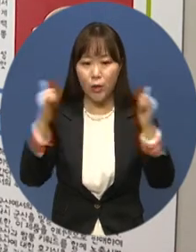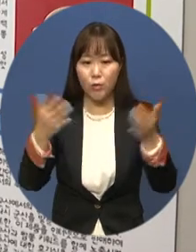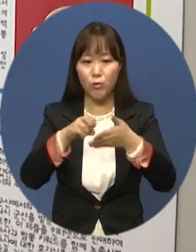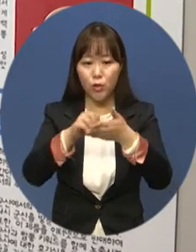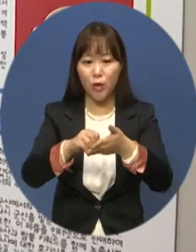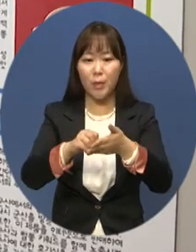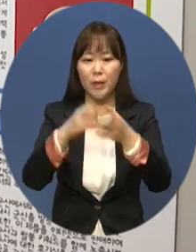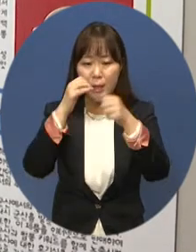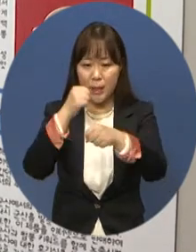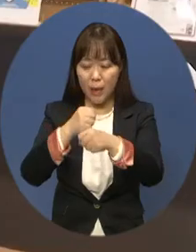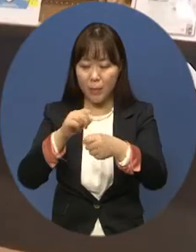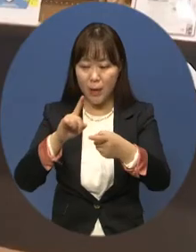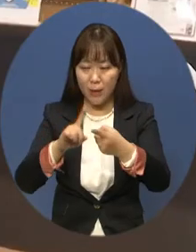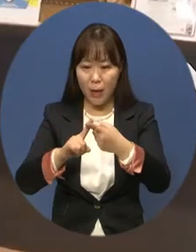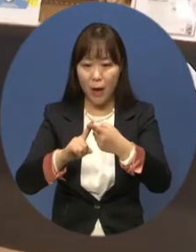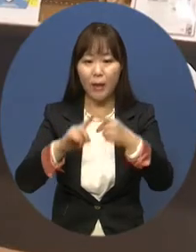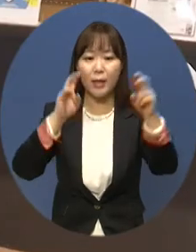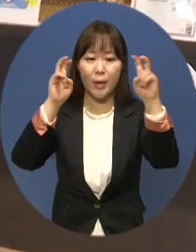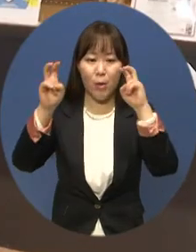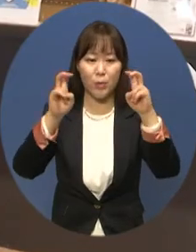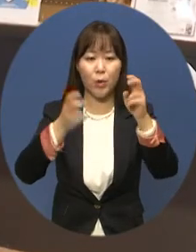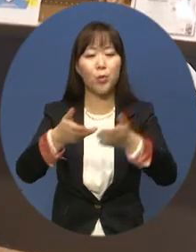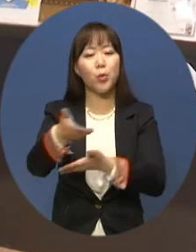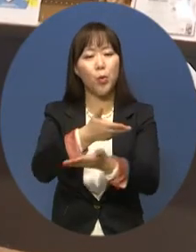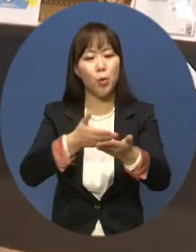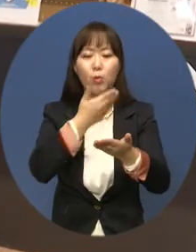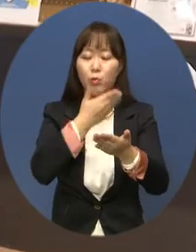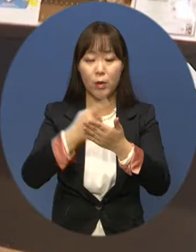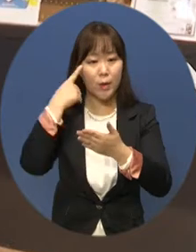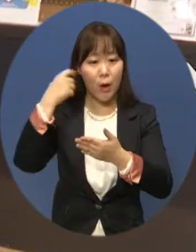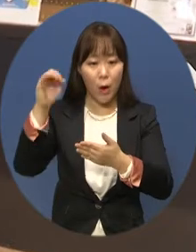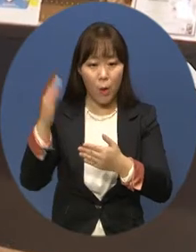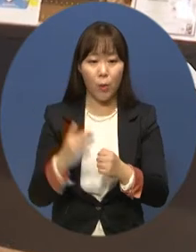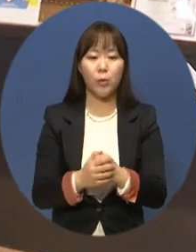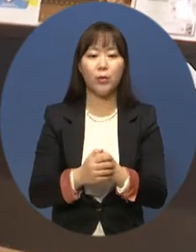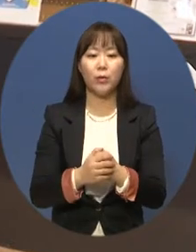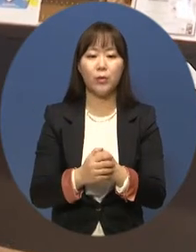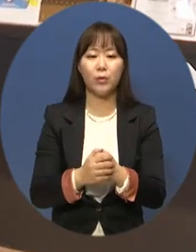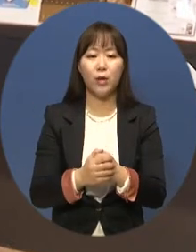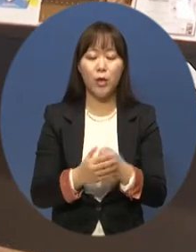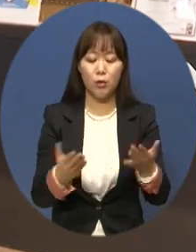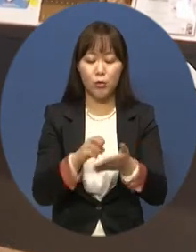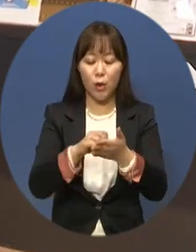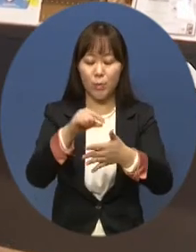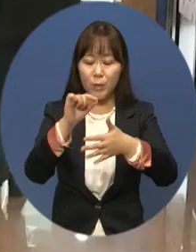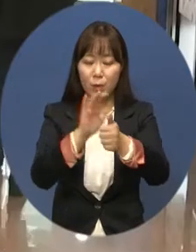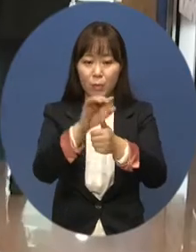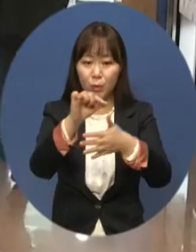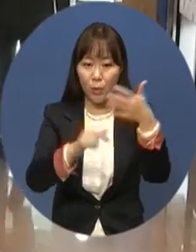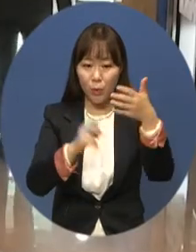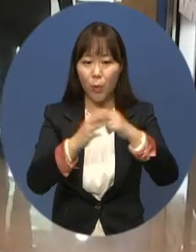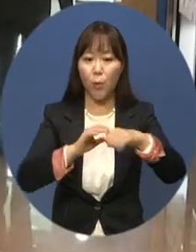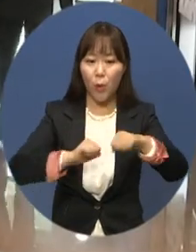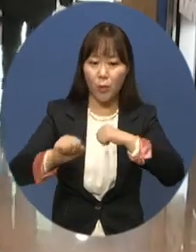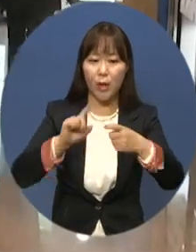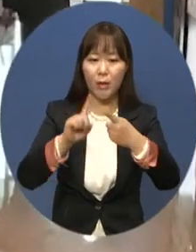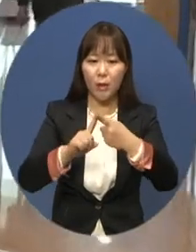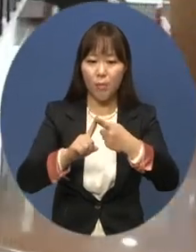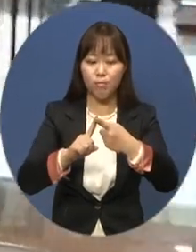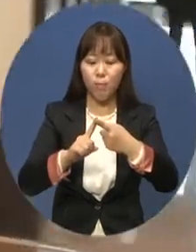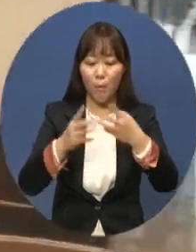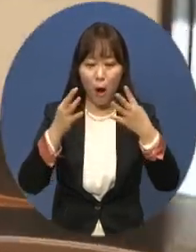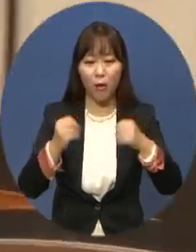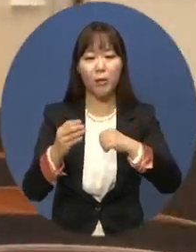기관이 자 교류의 거점으로 자리 잡았으며 취업지원 프로그램 과 청년 활동 지원을 활발히 추진 애